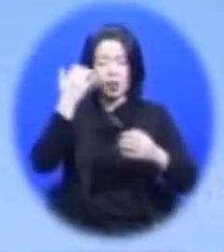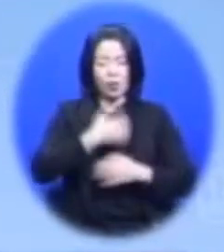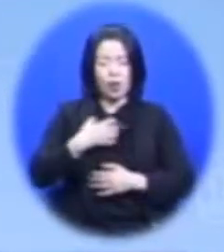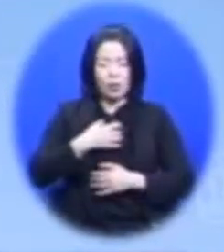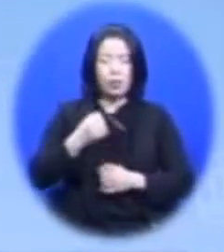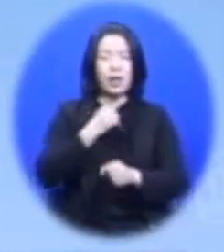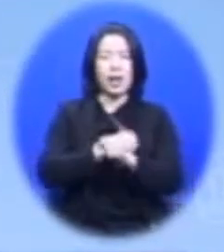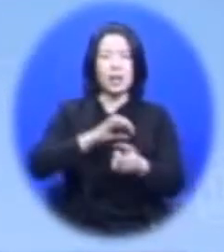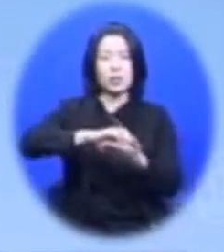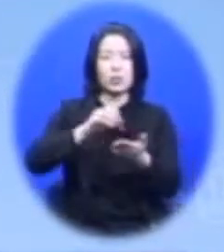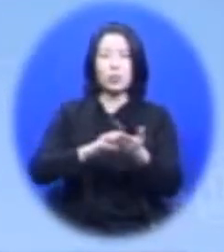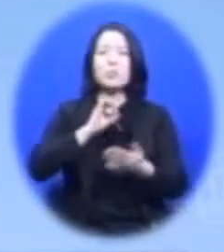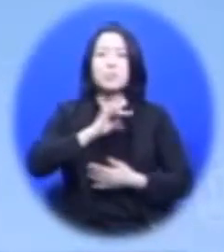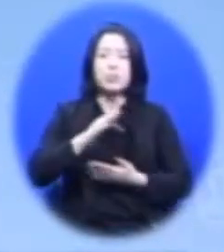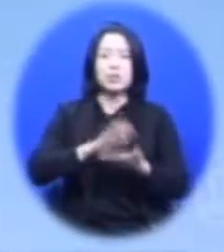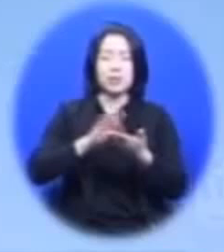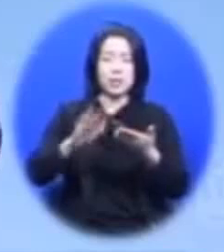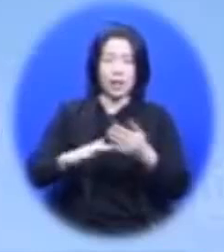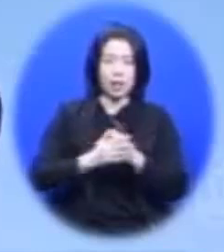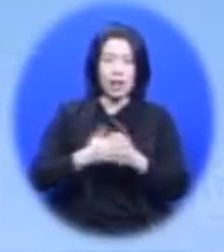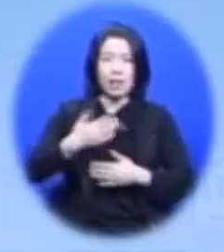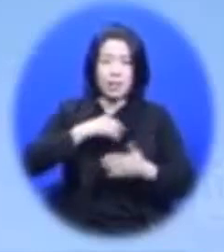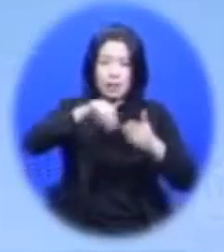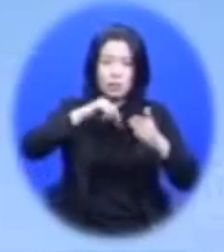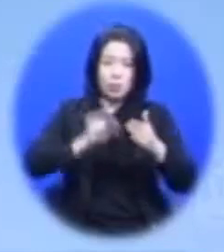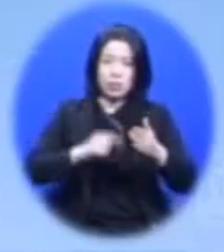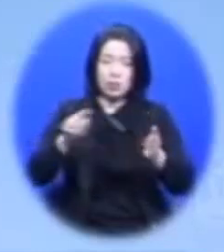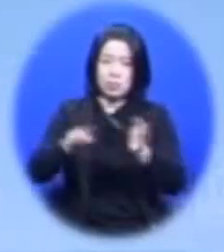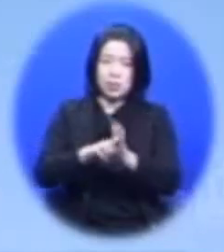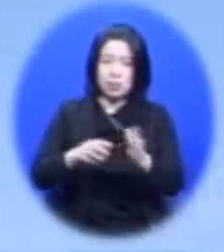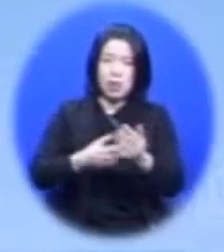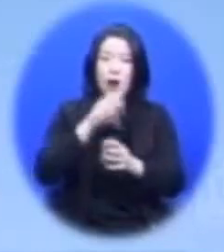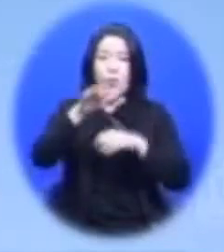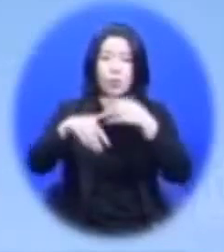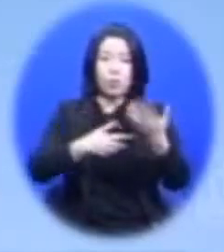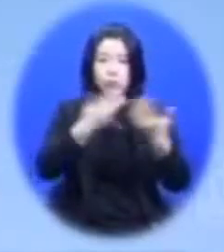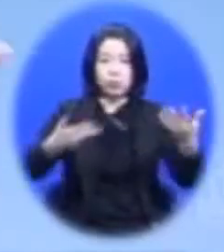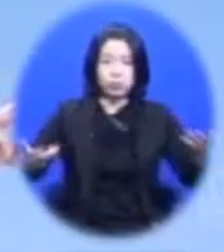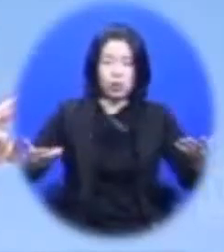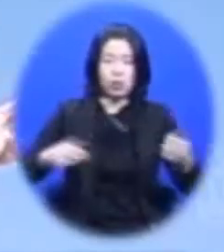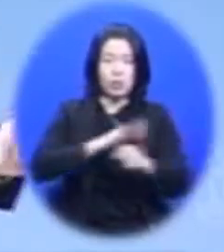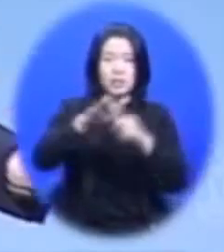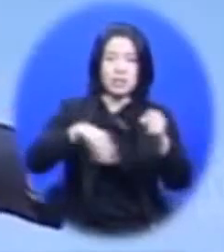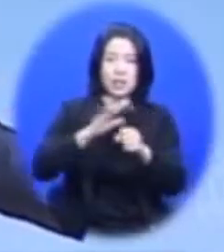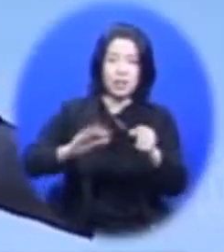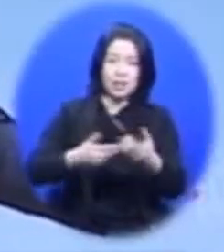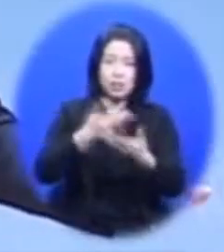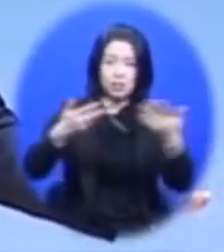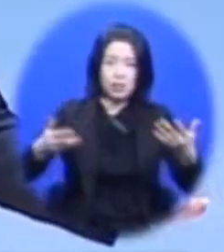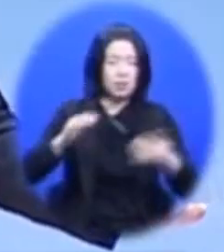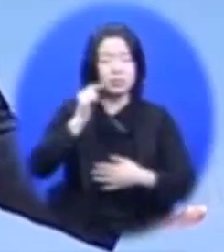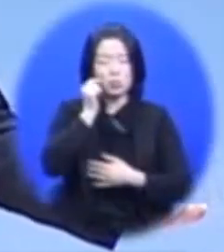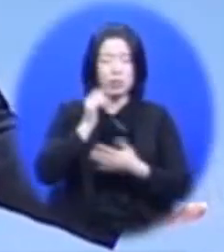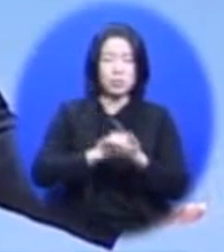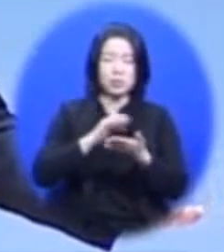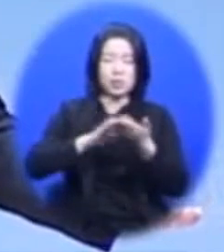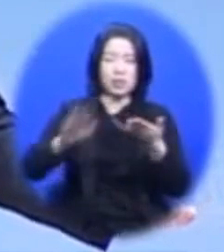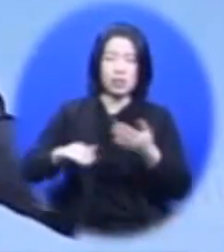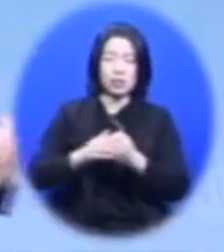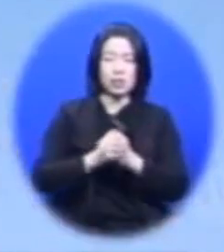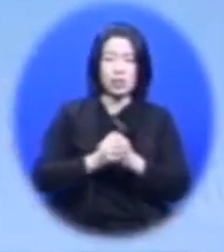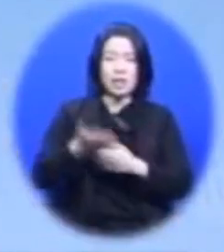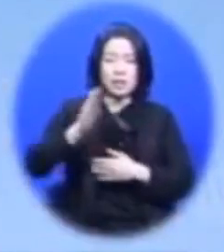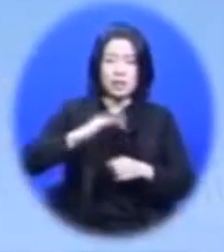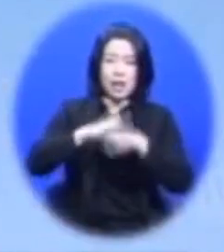할 정도밖에 안 됩니다. 내 속에서 믿음이 흘러나고 내 속에서 사랑이 흘러나지를 못합니다.